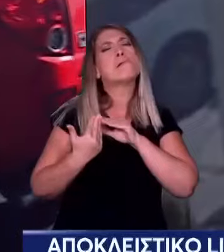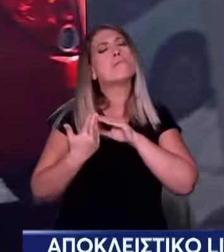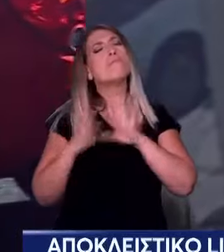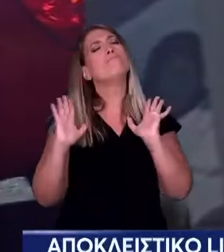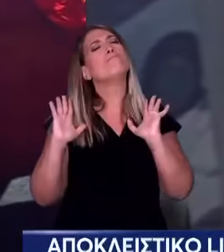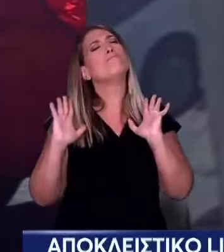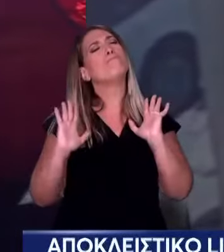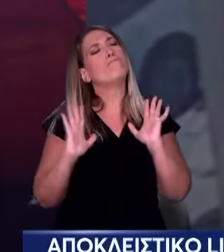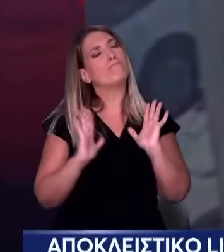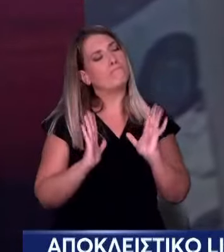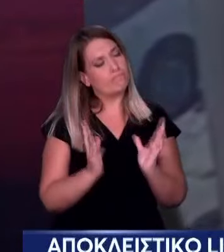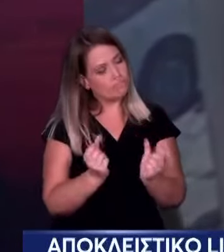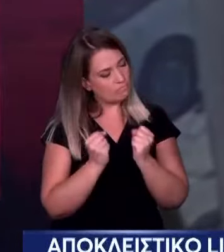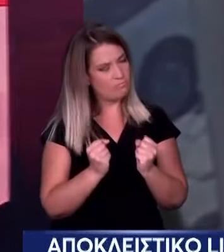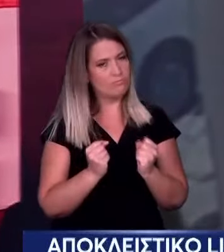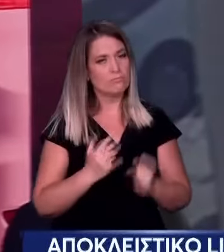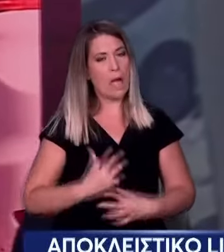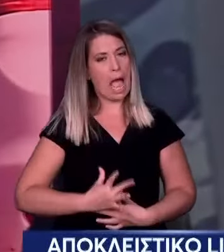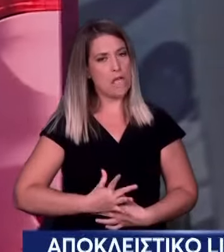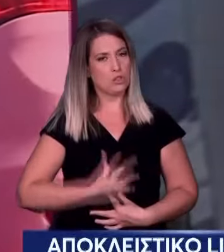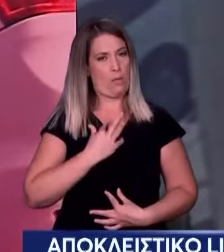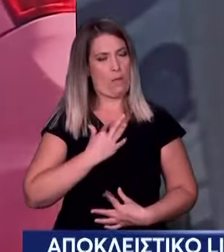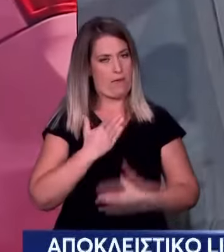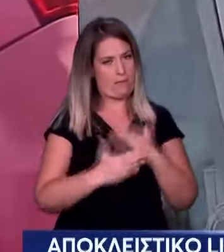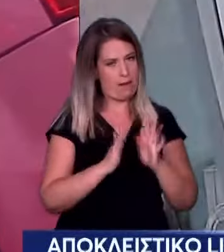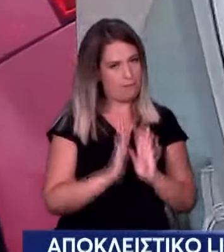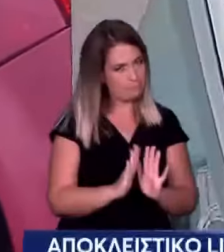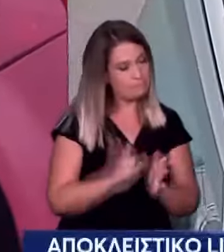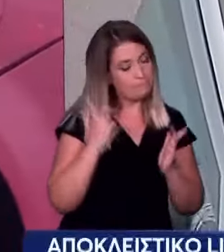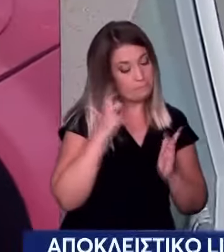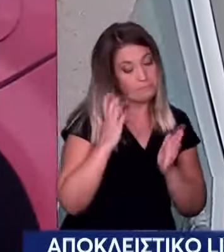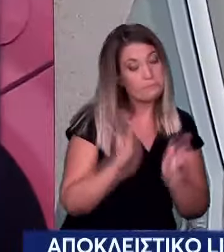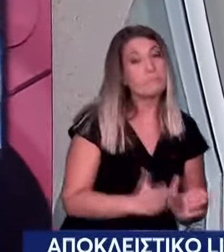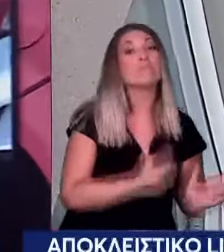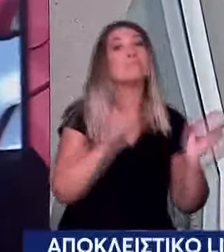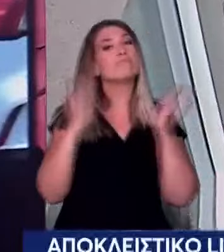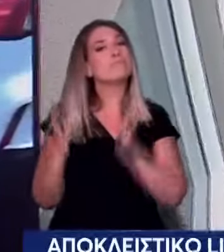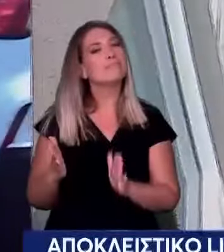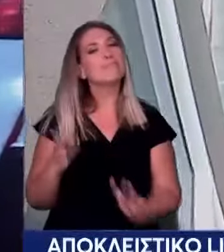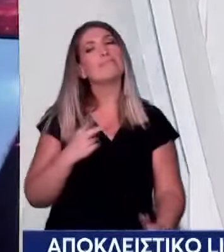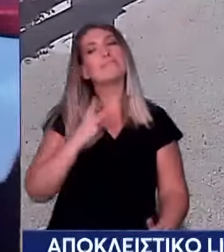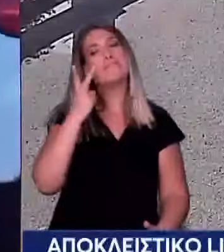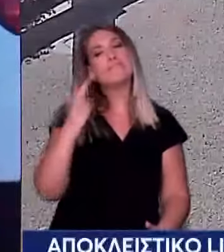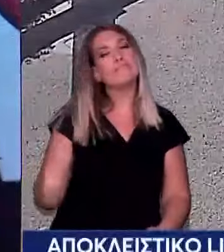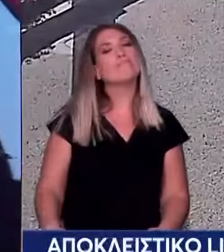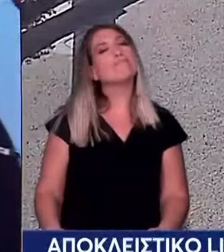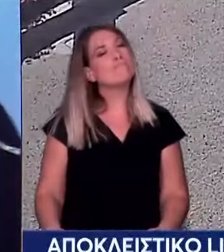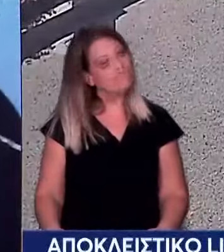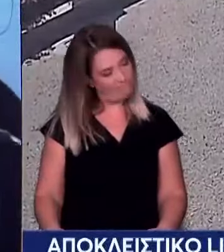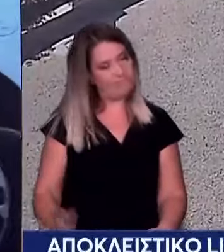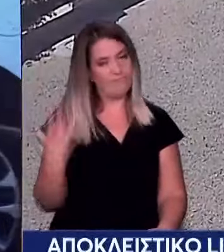φορές ζουν και προσπαθούν να δημιουργήσουν. Ξέρουμε όμως ότι υπάρχουν και βαριά παραβατικές